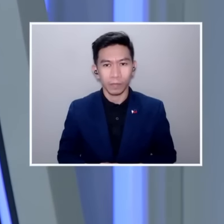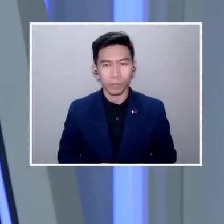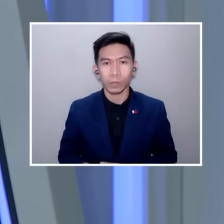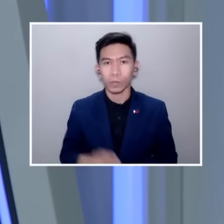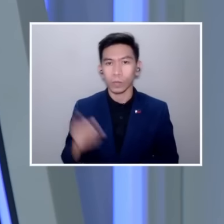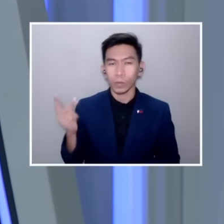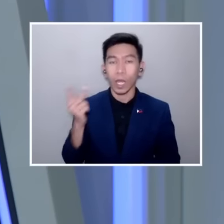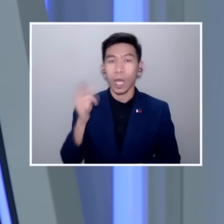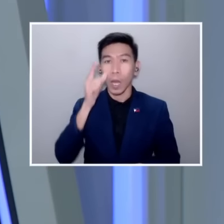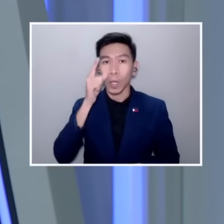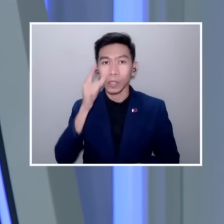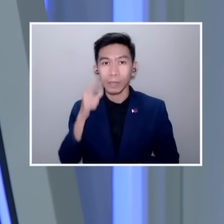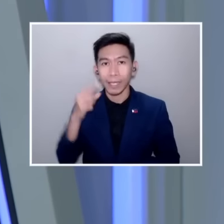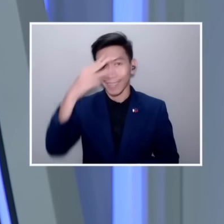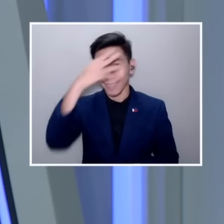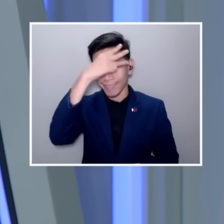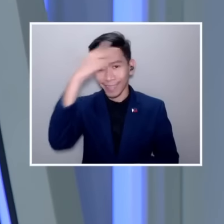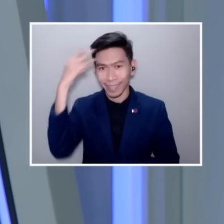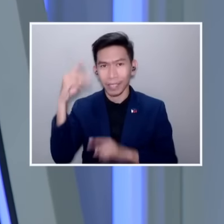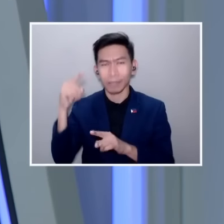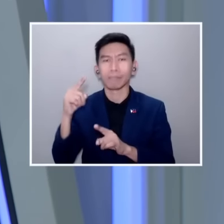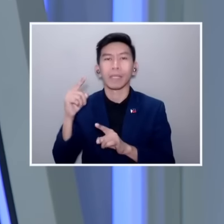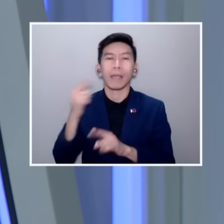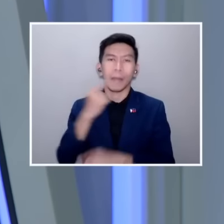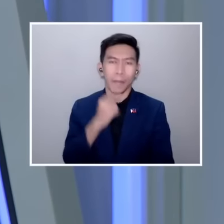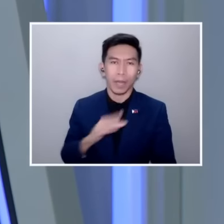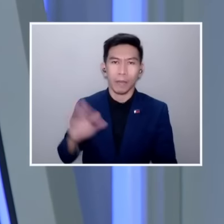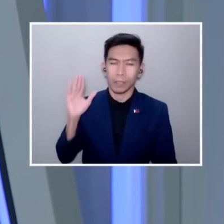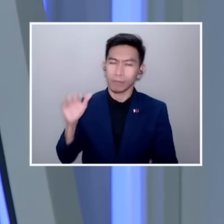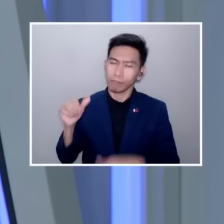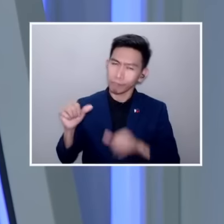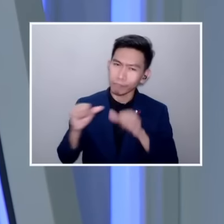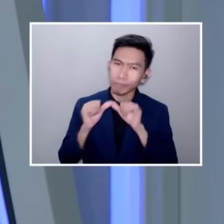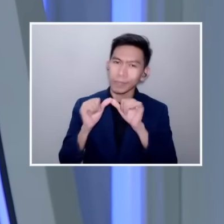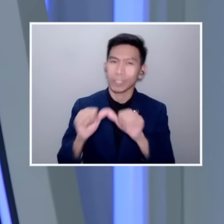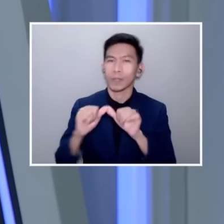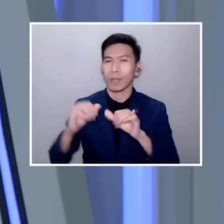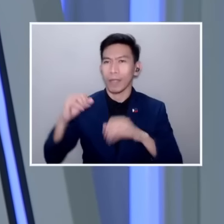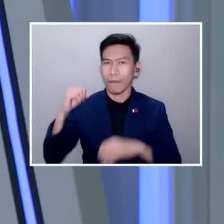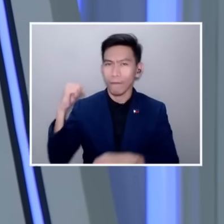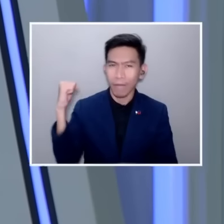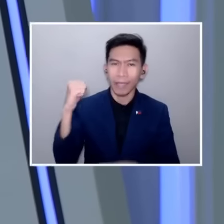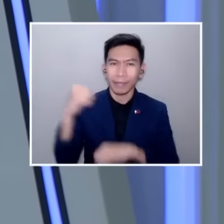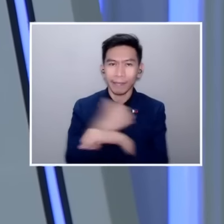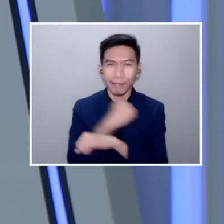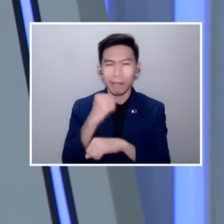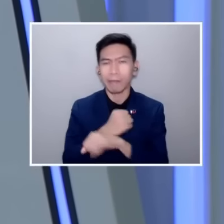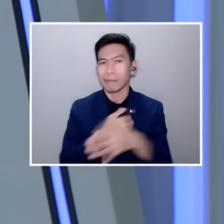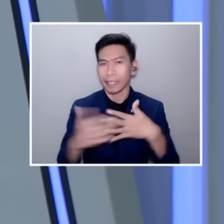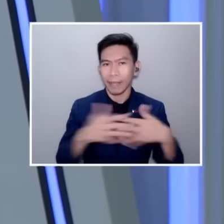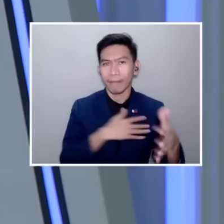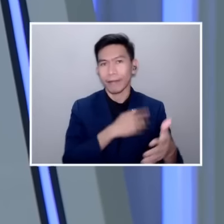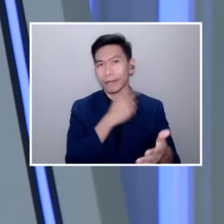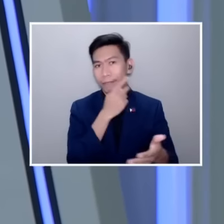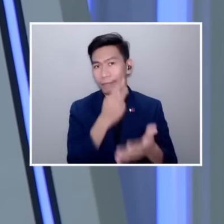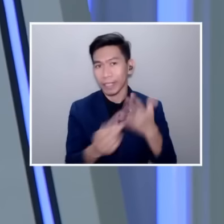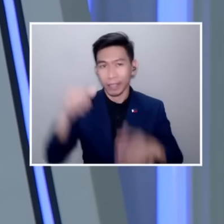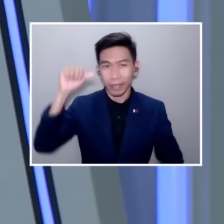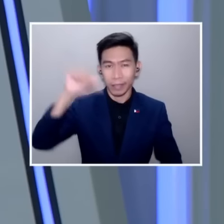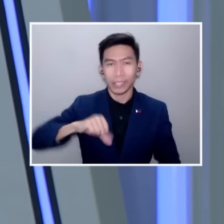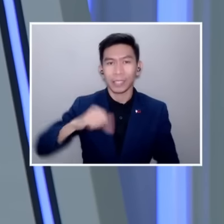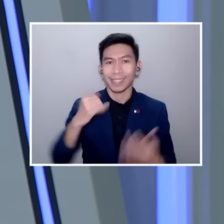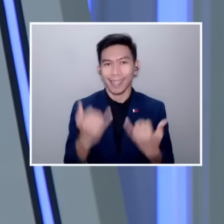Bello na kanilang itutuloy ang nasimulang laban kahit hindi man pala rin ngayong halalan. Gaya ni na Calioni